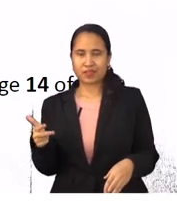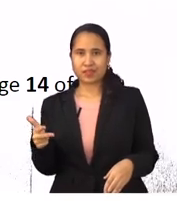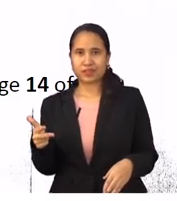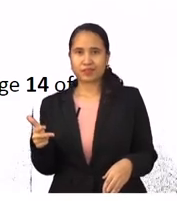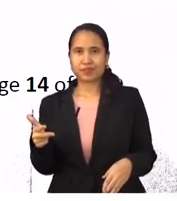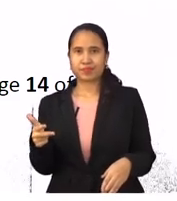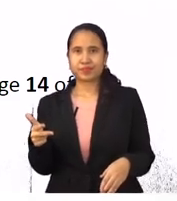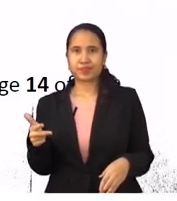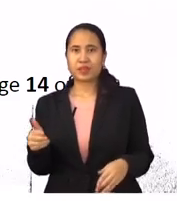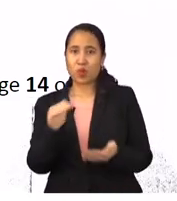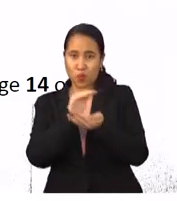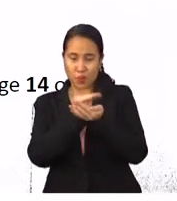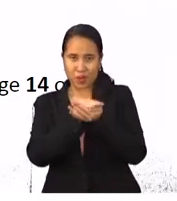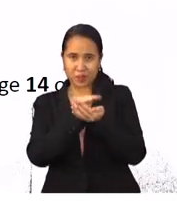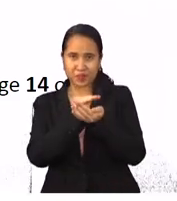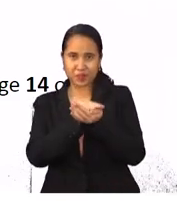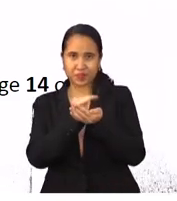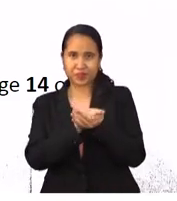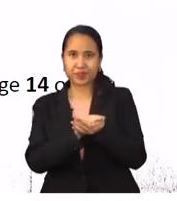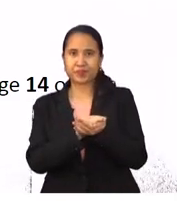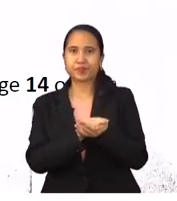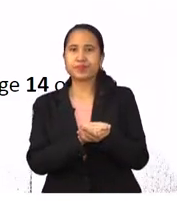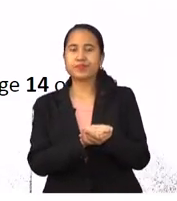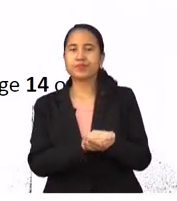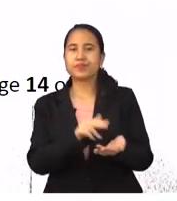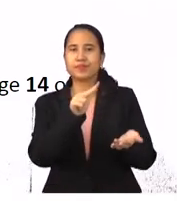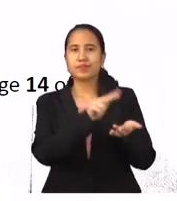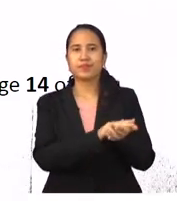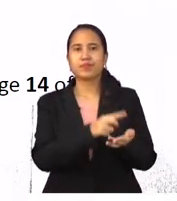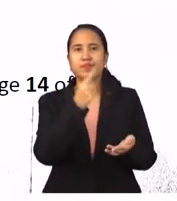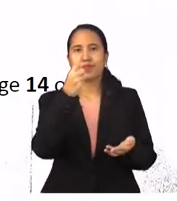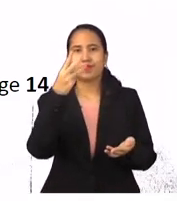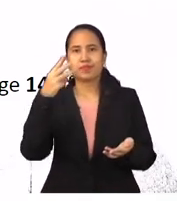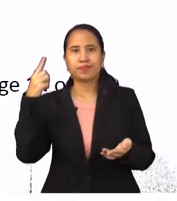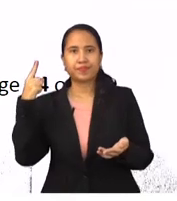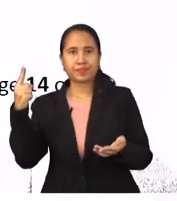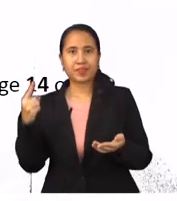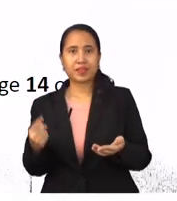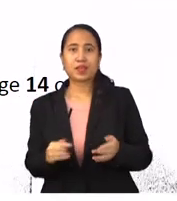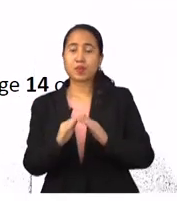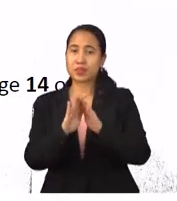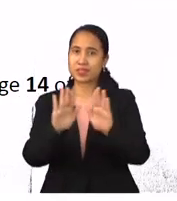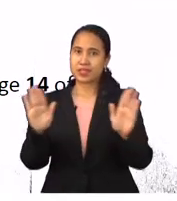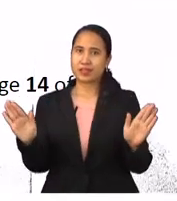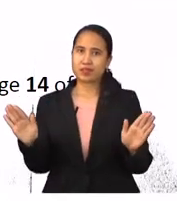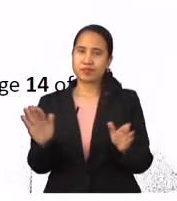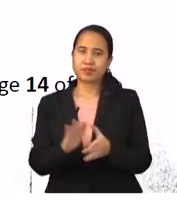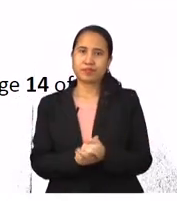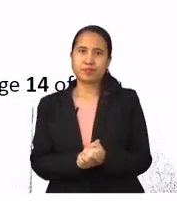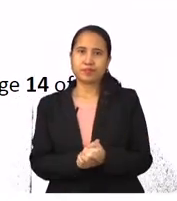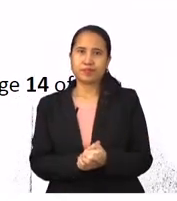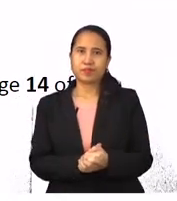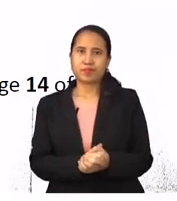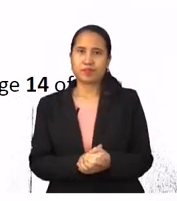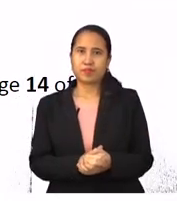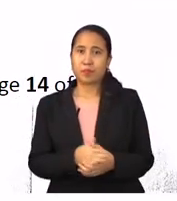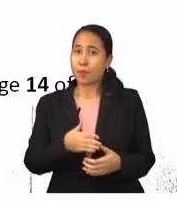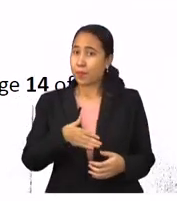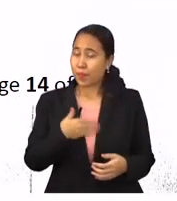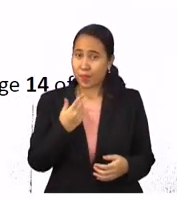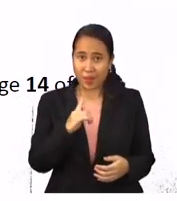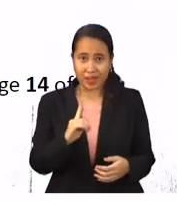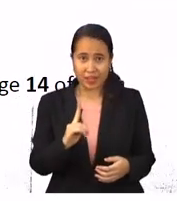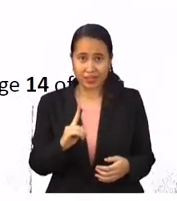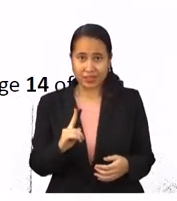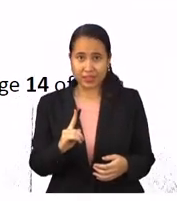in de waarborging van het in artikel 131 lid 3 grondwet beschermd belang. Een verboden inmenging is volgens